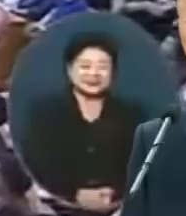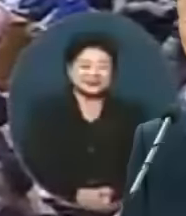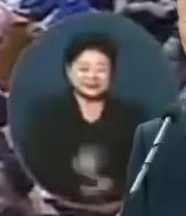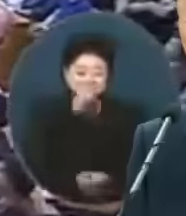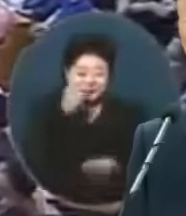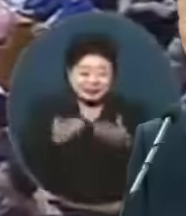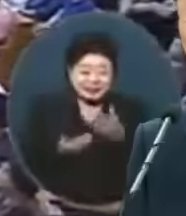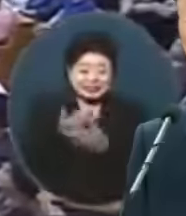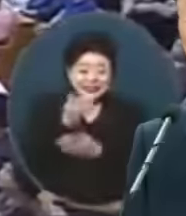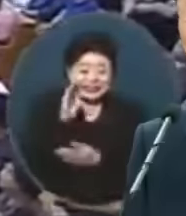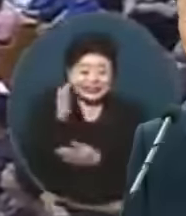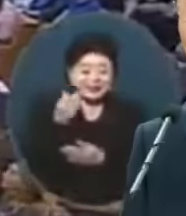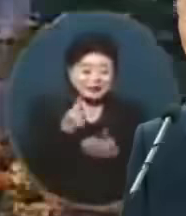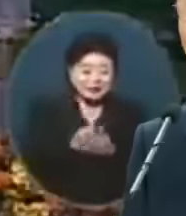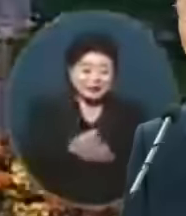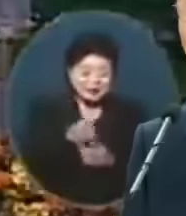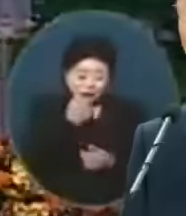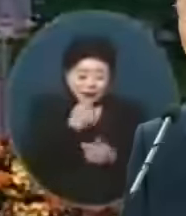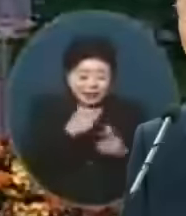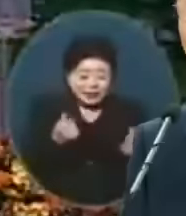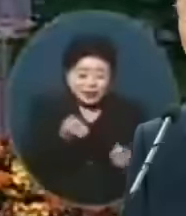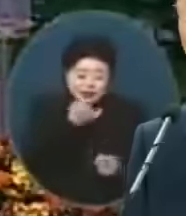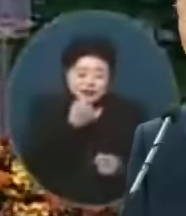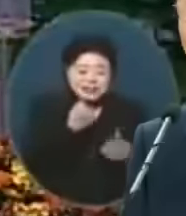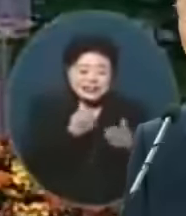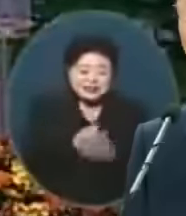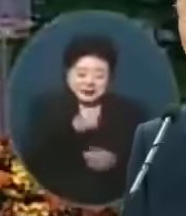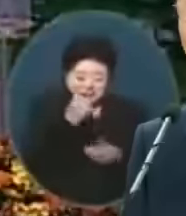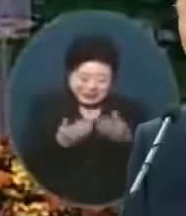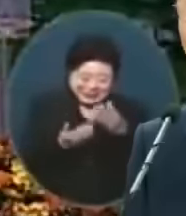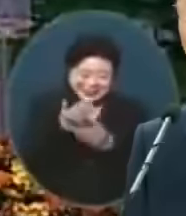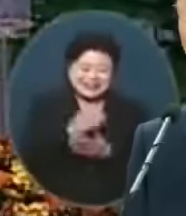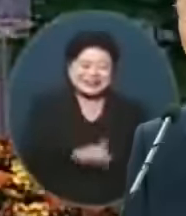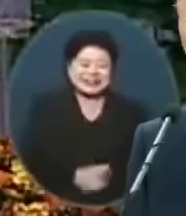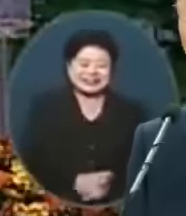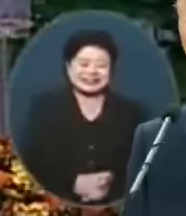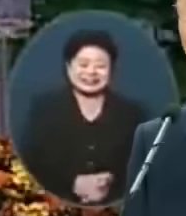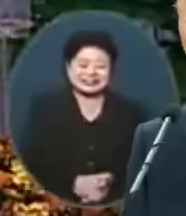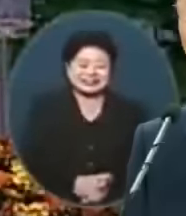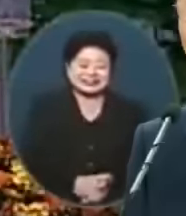좋은 일이 일어나기 때문에 웃는 것이 아니라 웃기 때문에 좋은 일이 일어나는 것입니다.